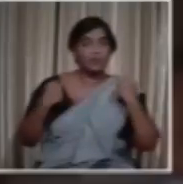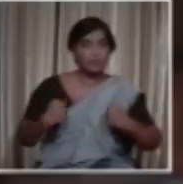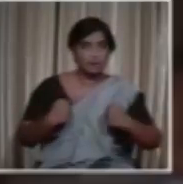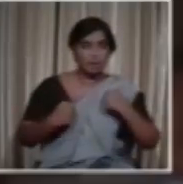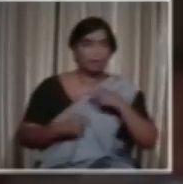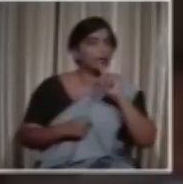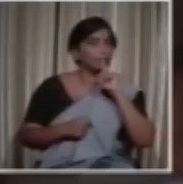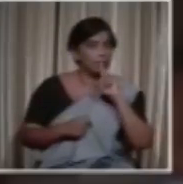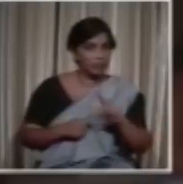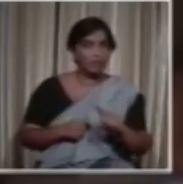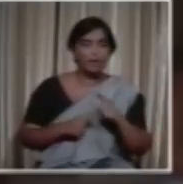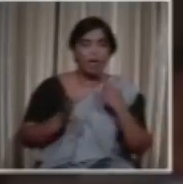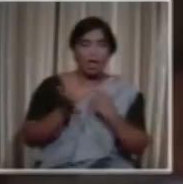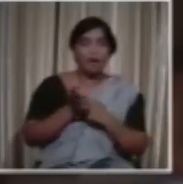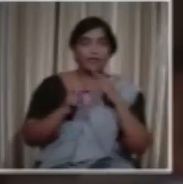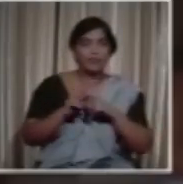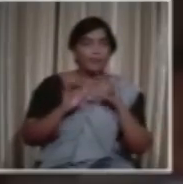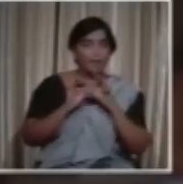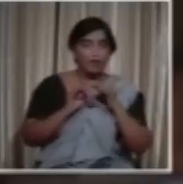kiwwa RFP call karala